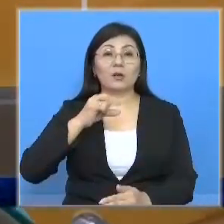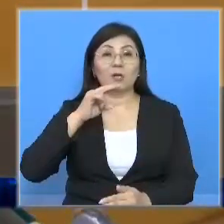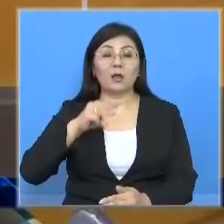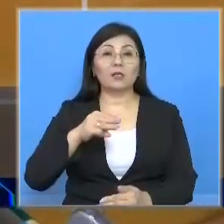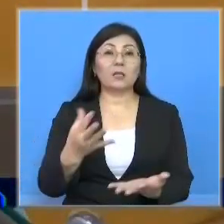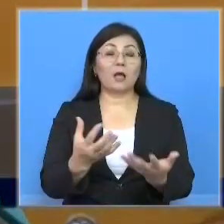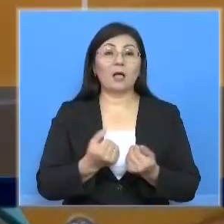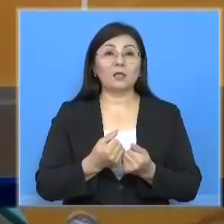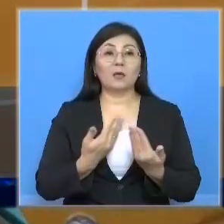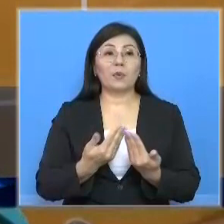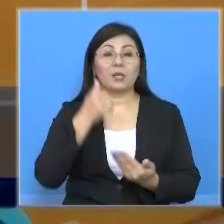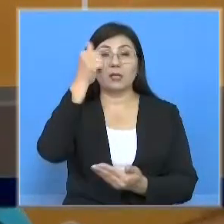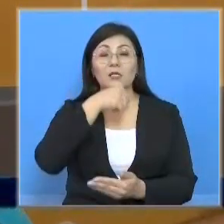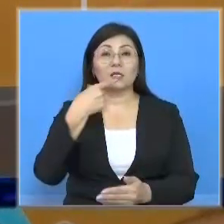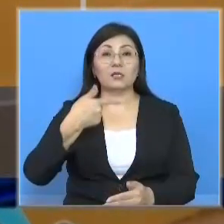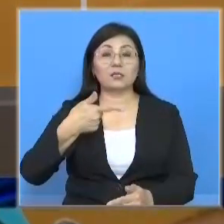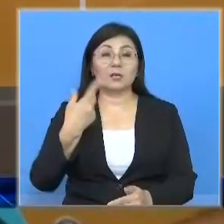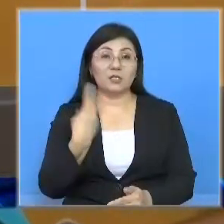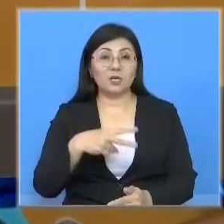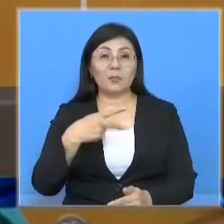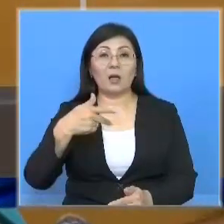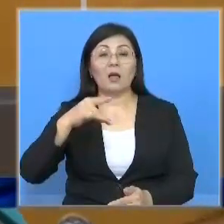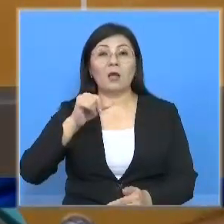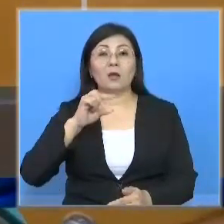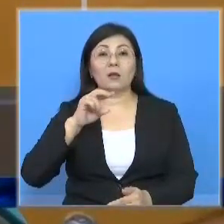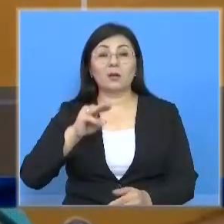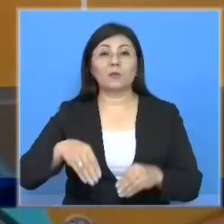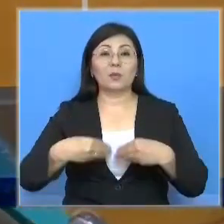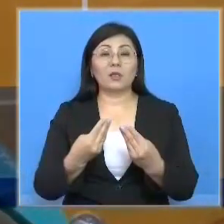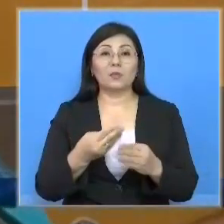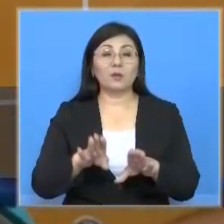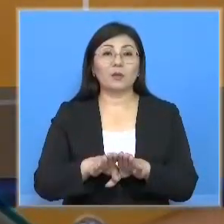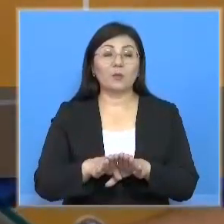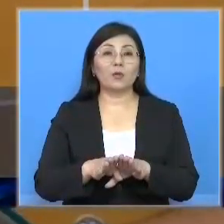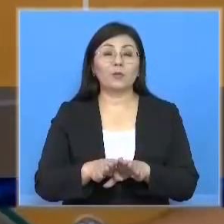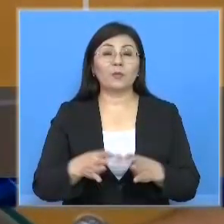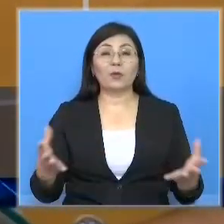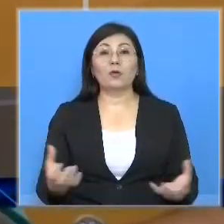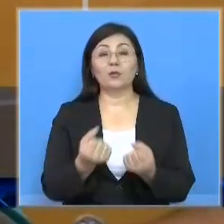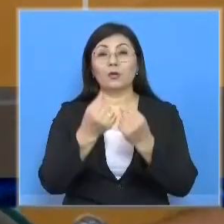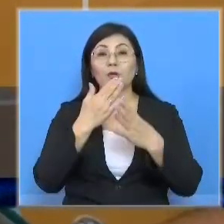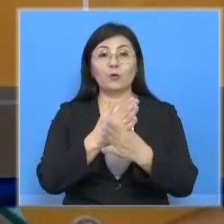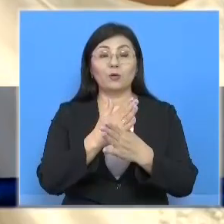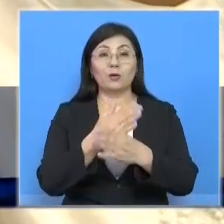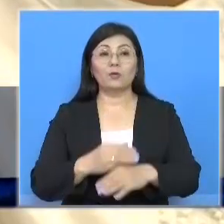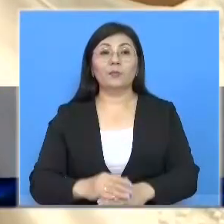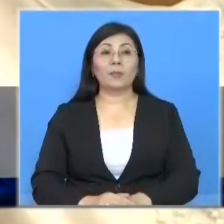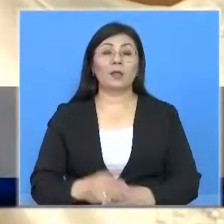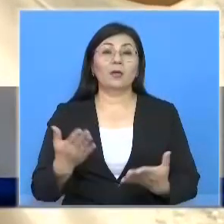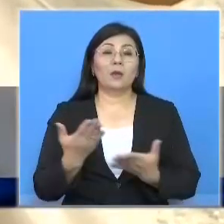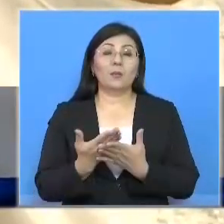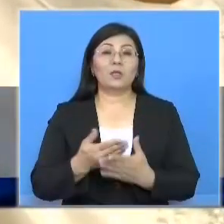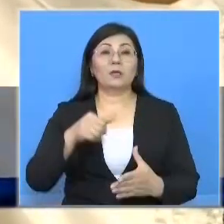отыр. Биыл тағы 20 грант берілетін болады. Ол мынау аяқтарына тұрып кетуге өте жақсы нәрсе деп есептеймін. Форум